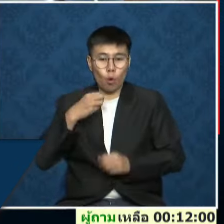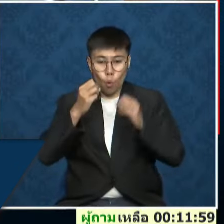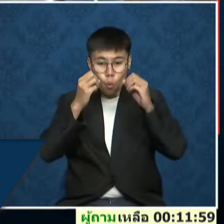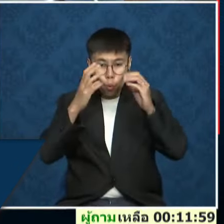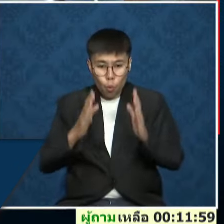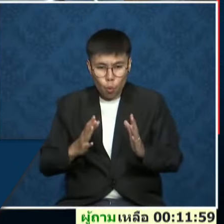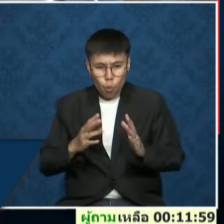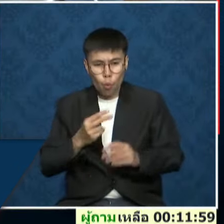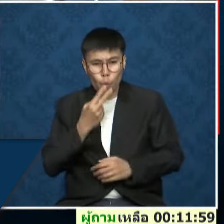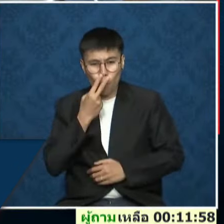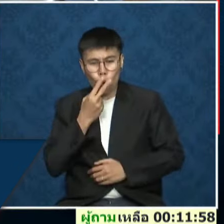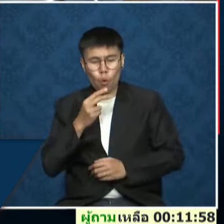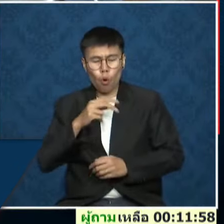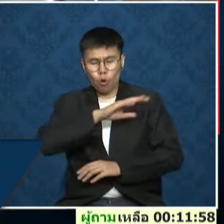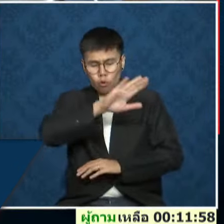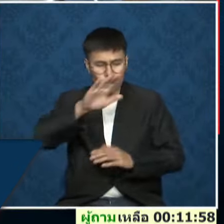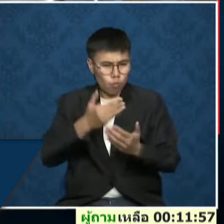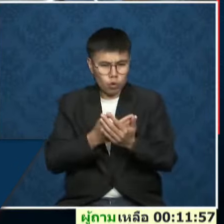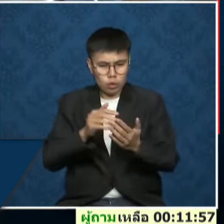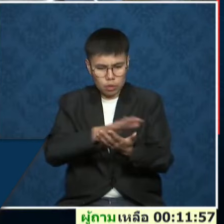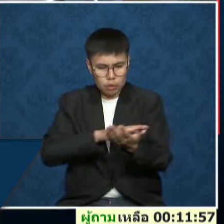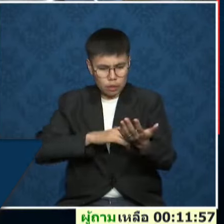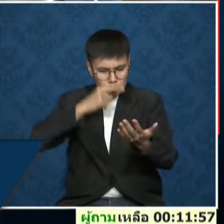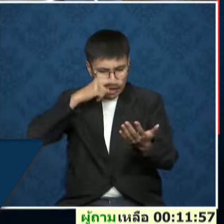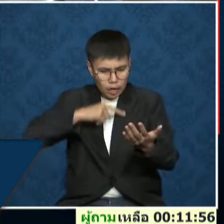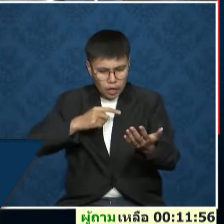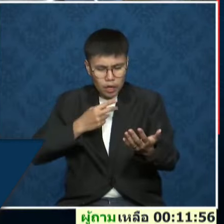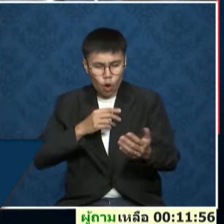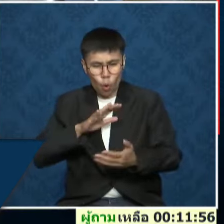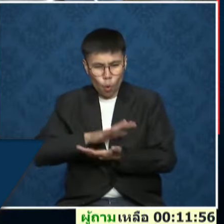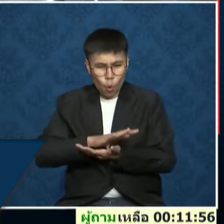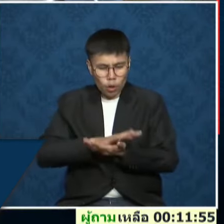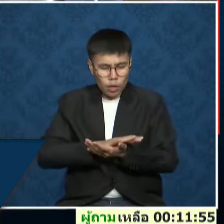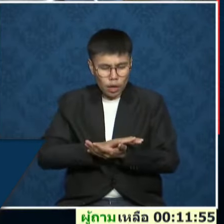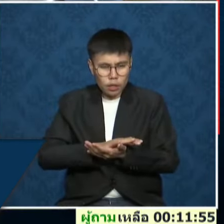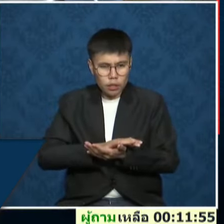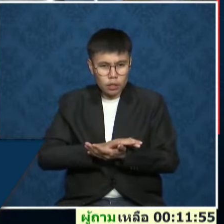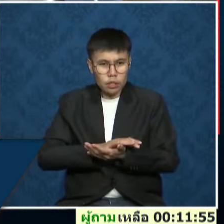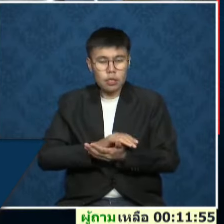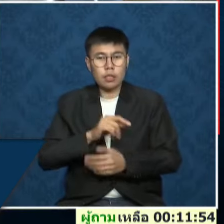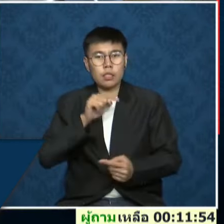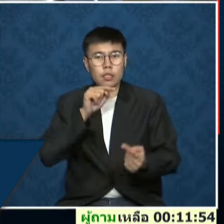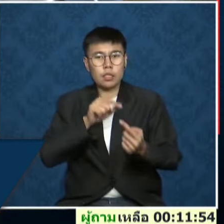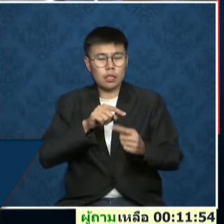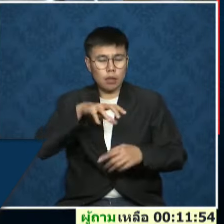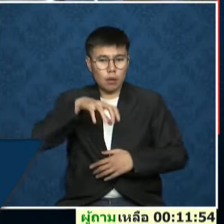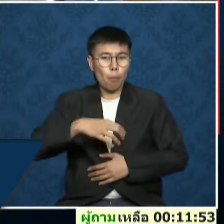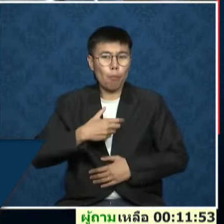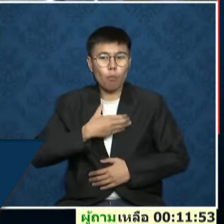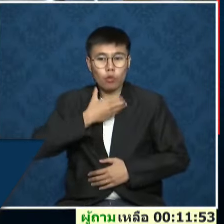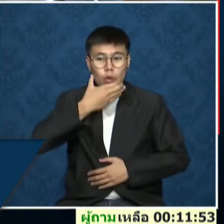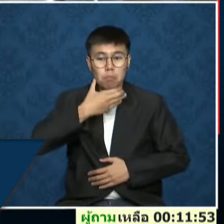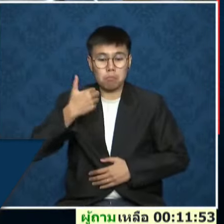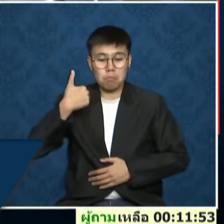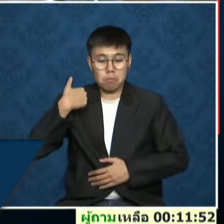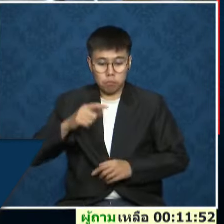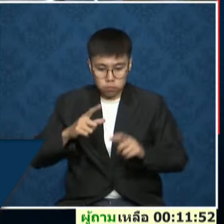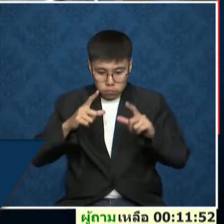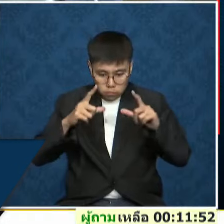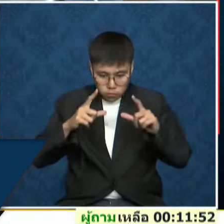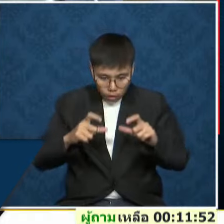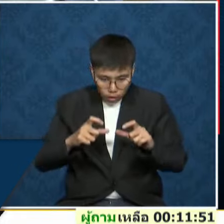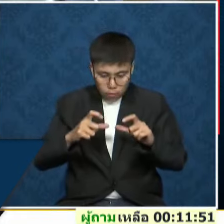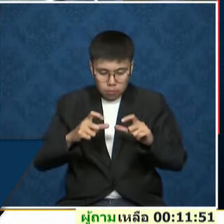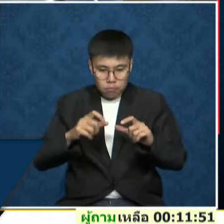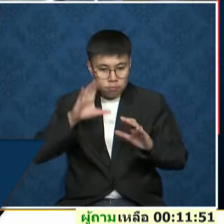งยิ่งสลดจากการที่นักเรียนโรงเรียนราชประชานุเคราะห์21ถ่ายรูปลงโซเชียลมีเดียผลป